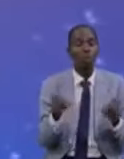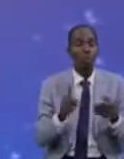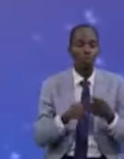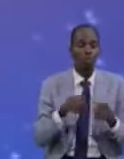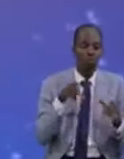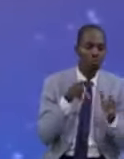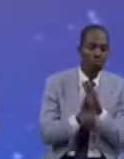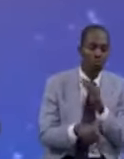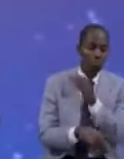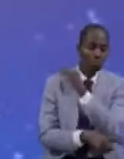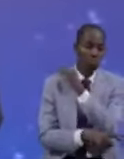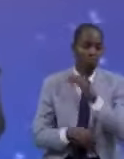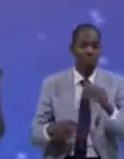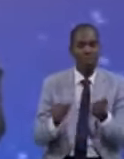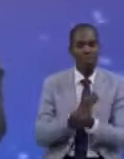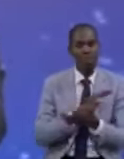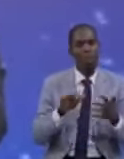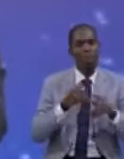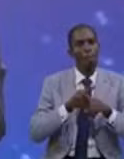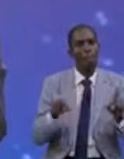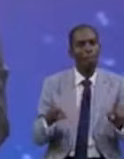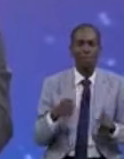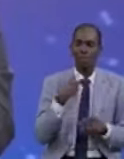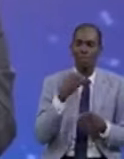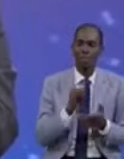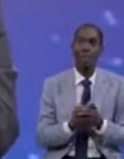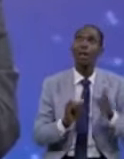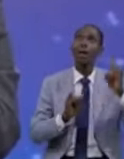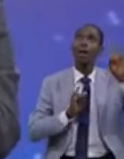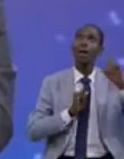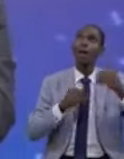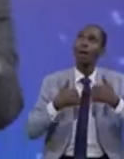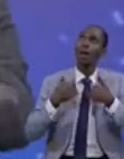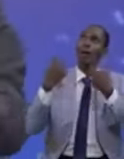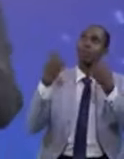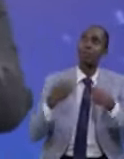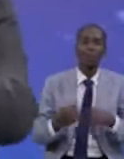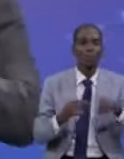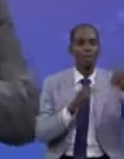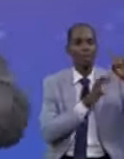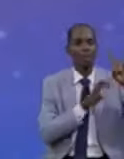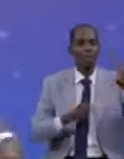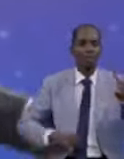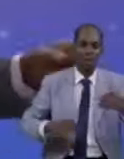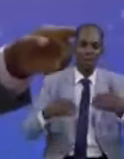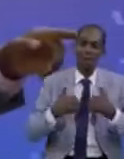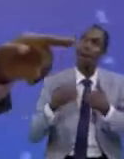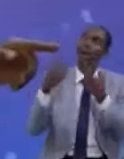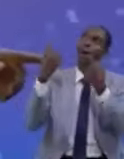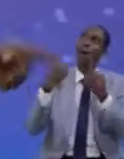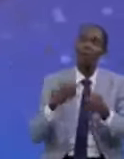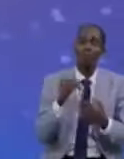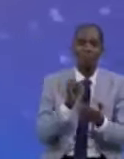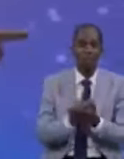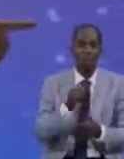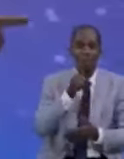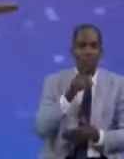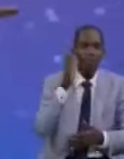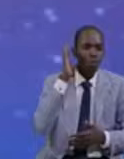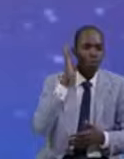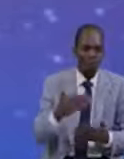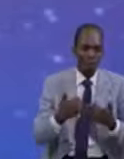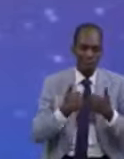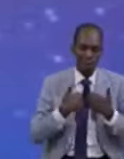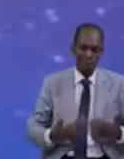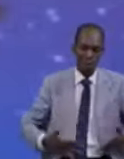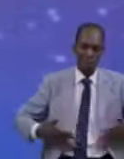venu je suis venu Emmanuel est venu je suis venu afin que vous ayez la vie et que